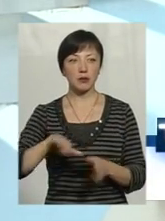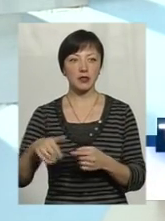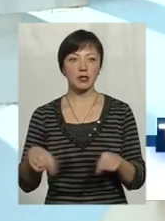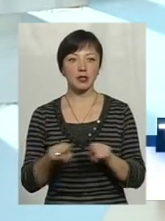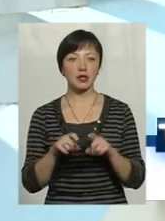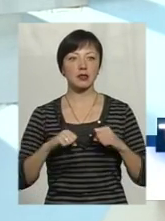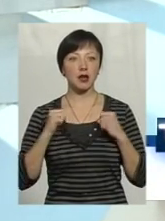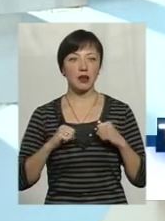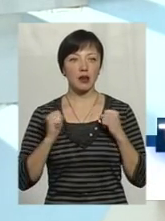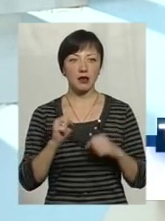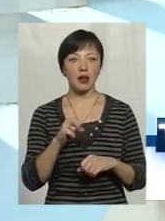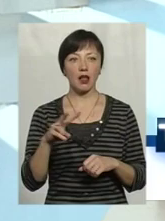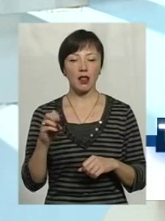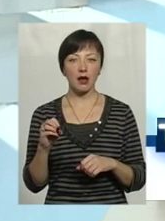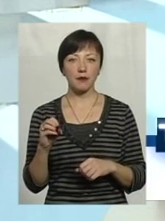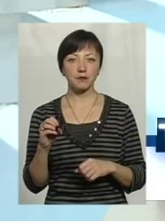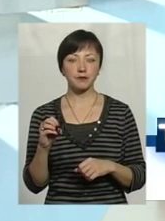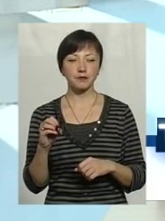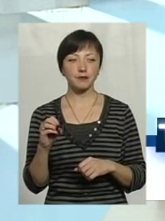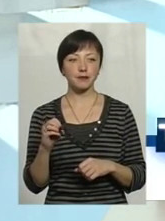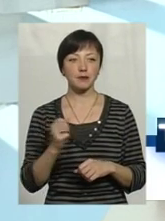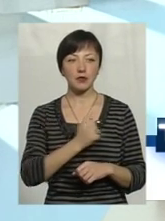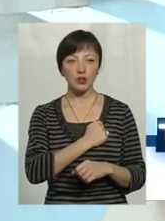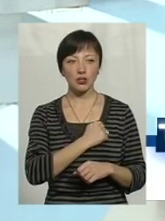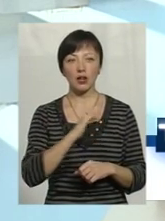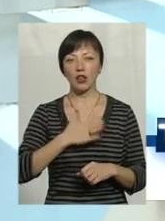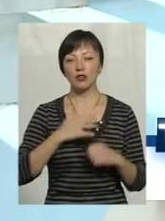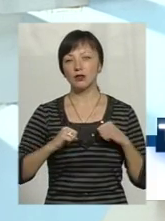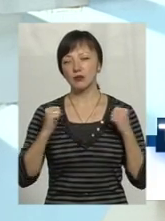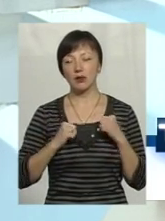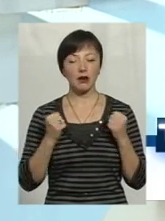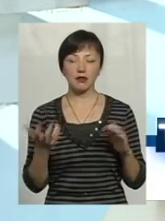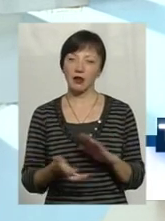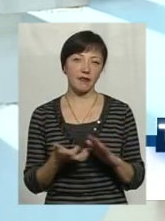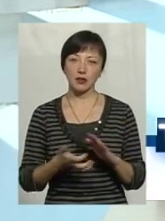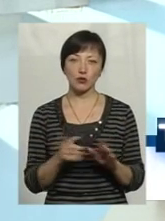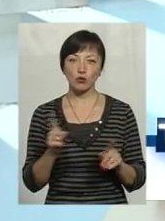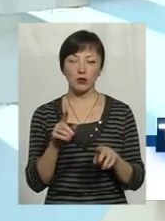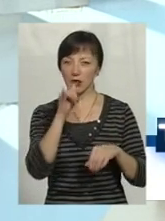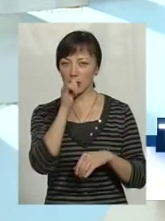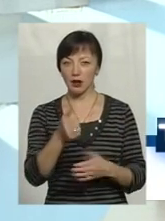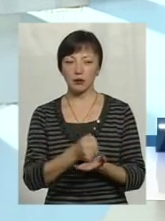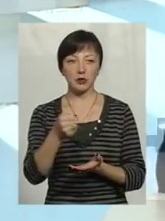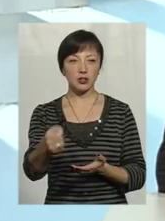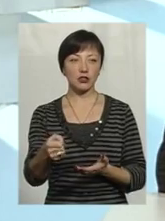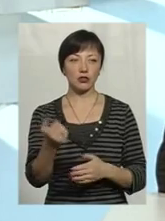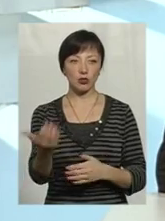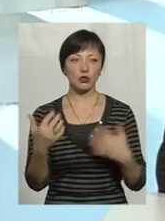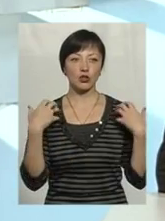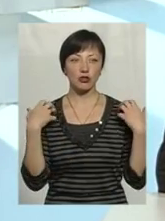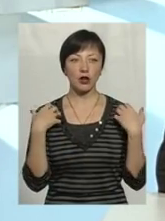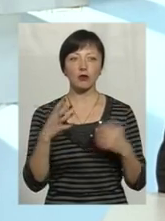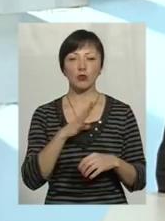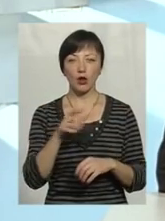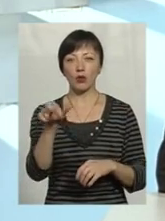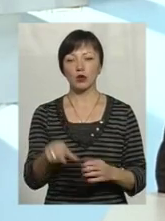таких старань, але, на жаль, наших потугів не вистачило, щоб не дати призначити, тому людина була